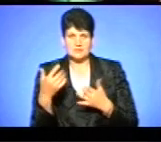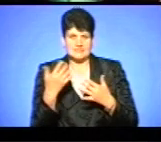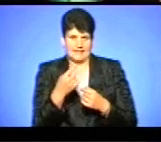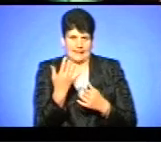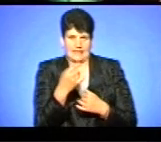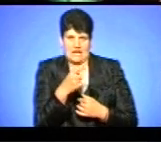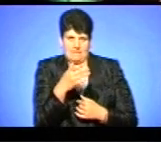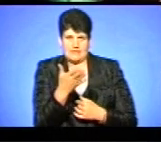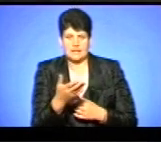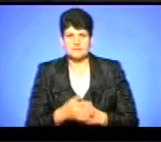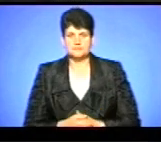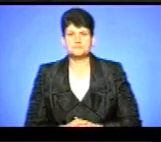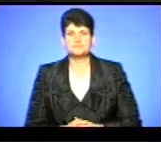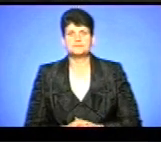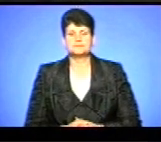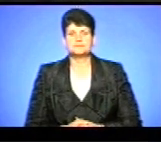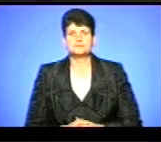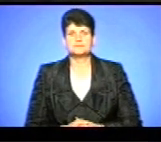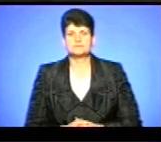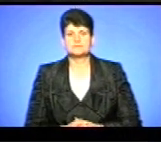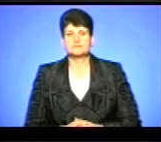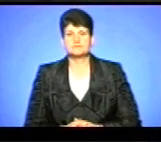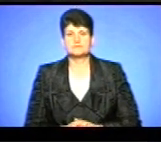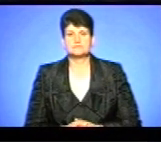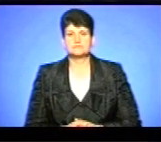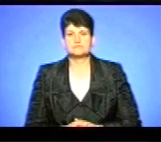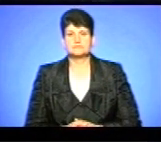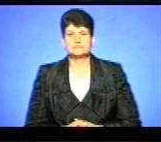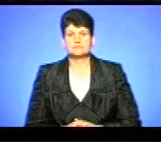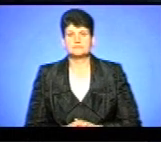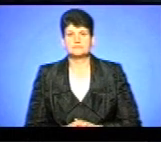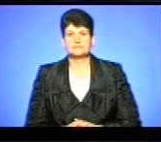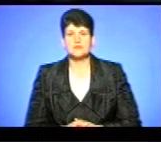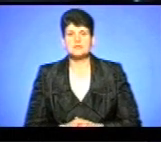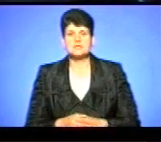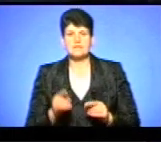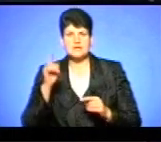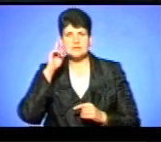кілька хвилин. Думав у вбивстві Симона Петлюри.